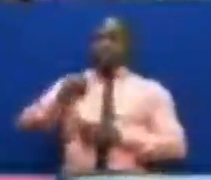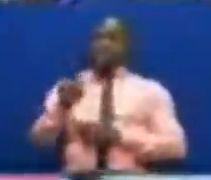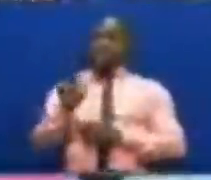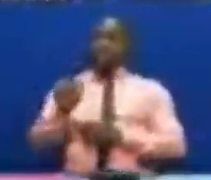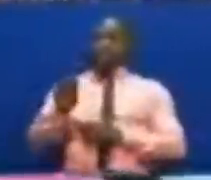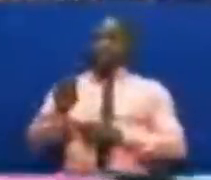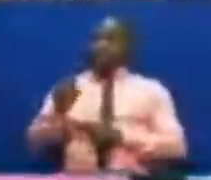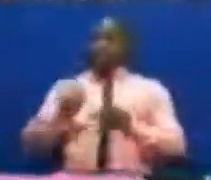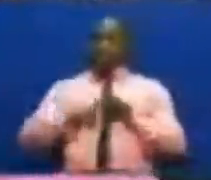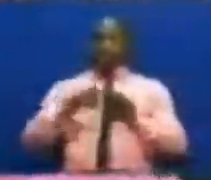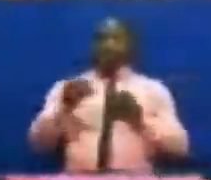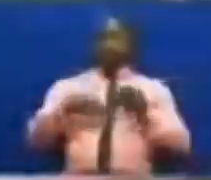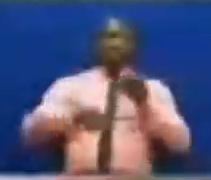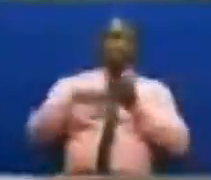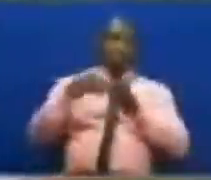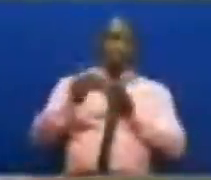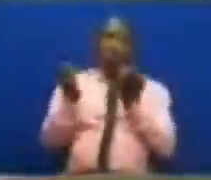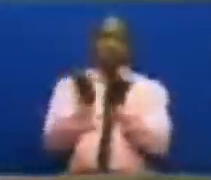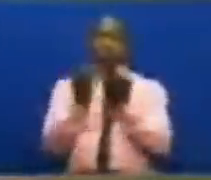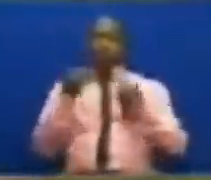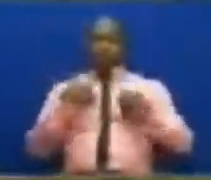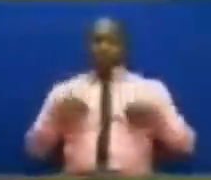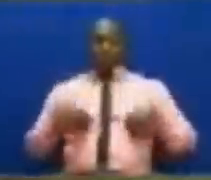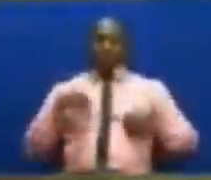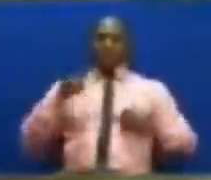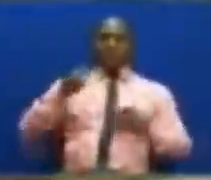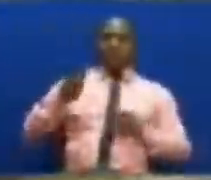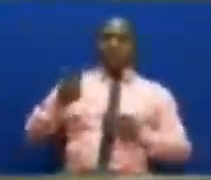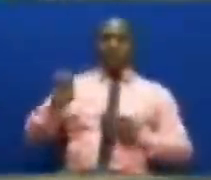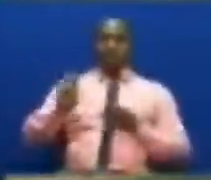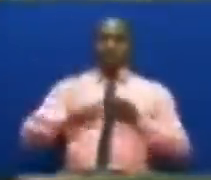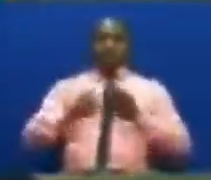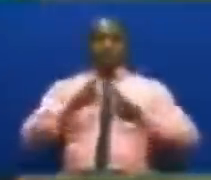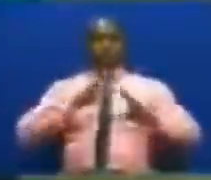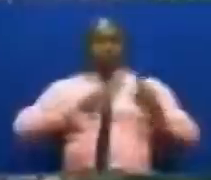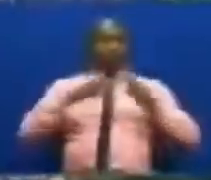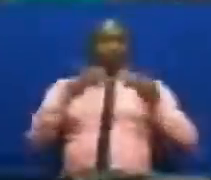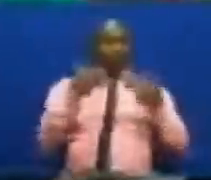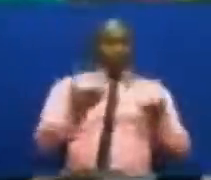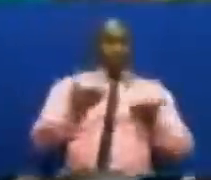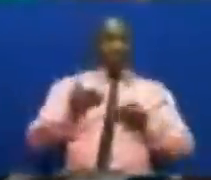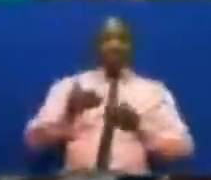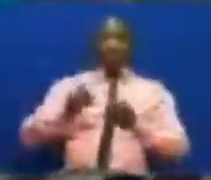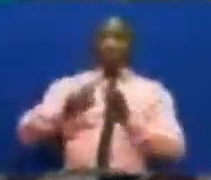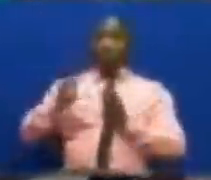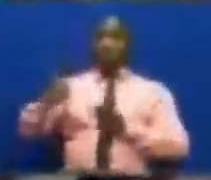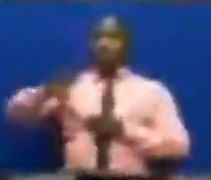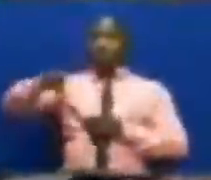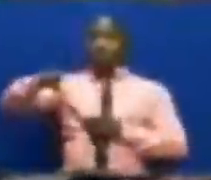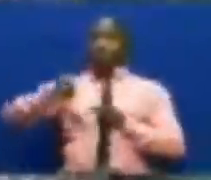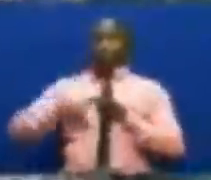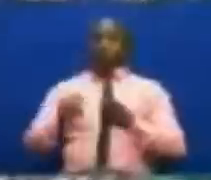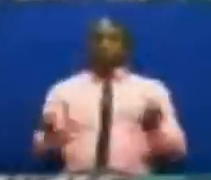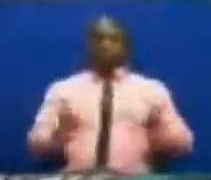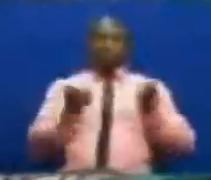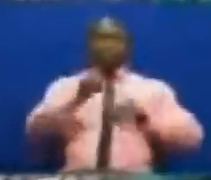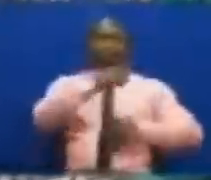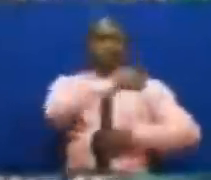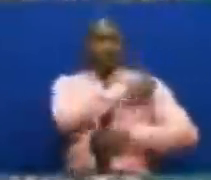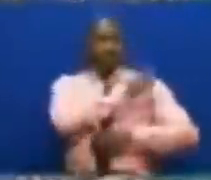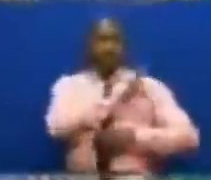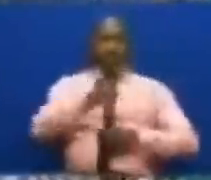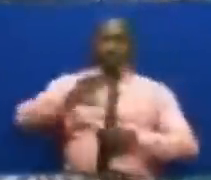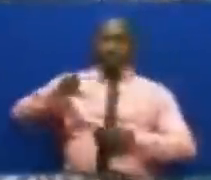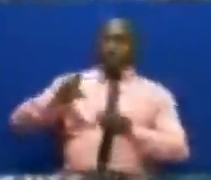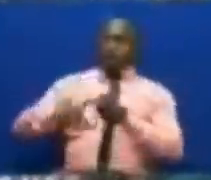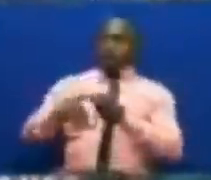ujenzi wa skuli ya sekondari ya Mwambe, ujenzi wa hoteli ya kisasa ya wilaya ya Mkoani, maendeleo ya hospitali ya wilaya ya Mkoani ya Abdalla